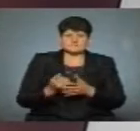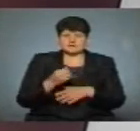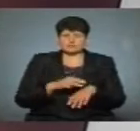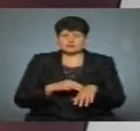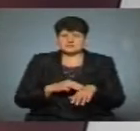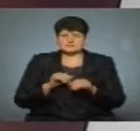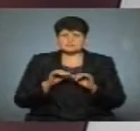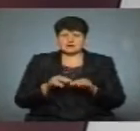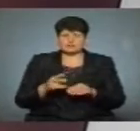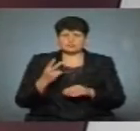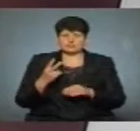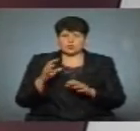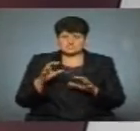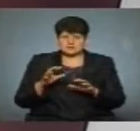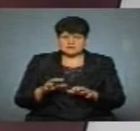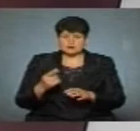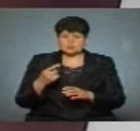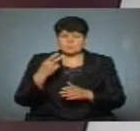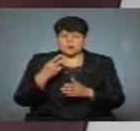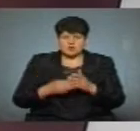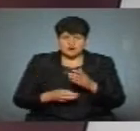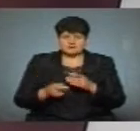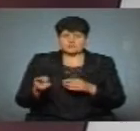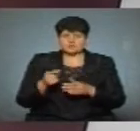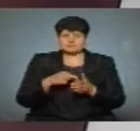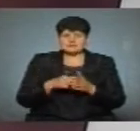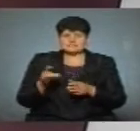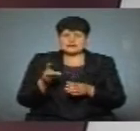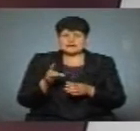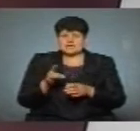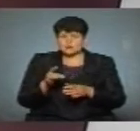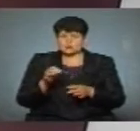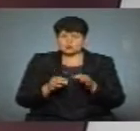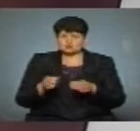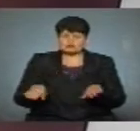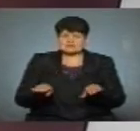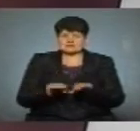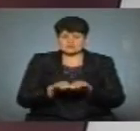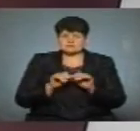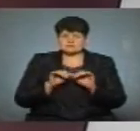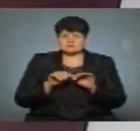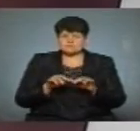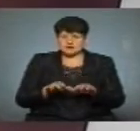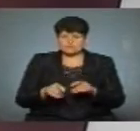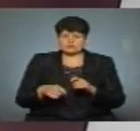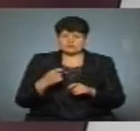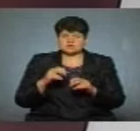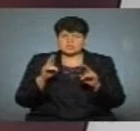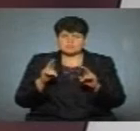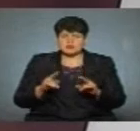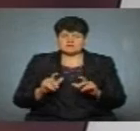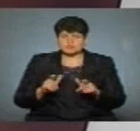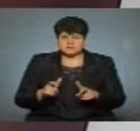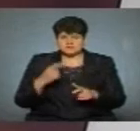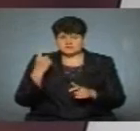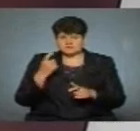поліцейських справу по двох статтях і по одній програв. Тернопільський міськрайонний суд закрив провадження про порушення правил карантину та перебування в